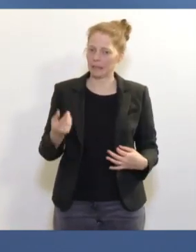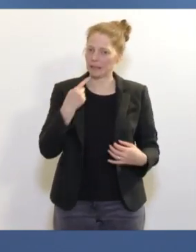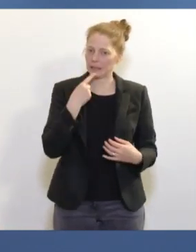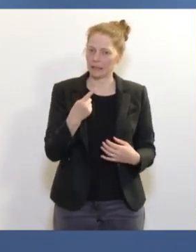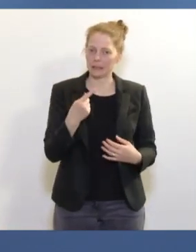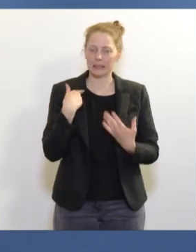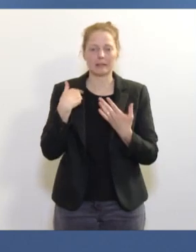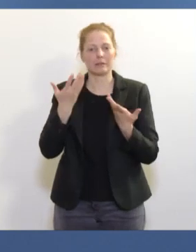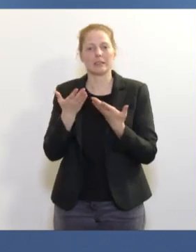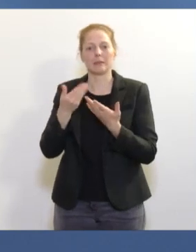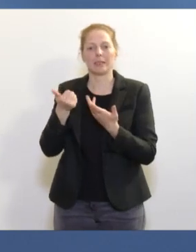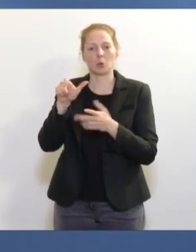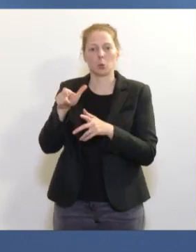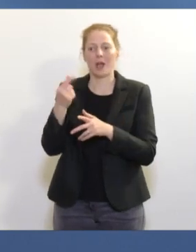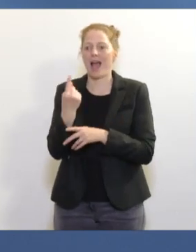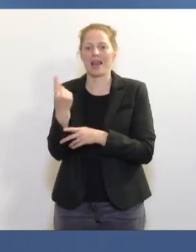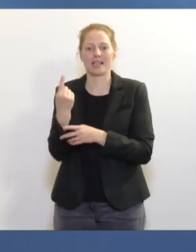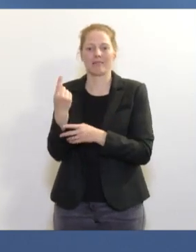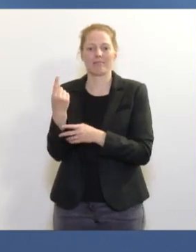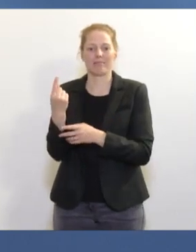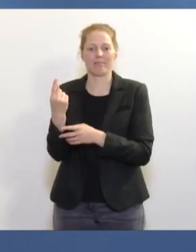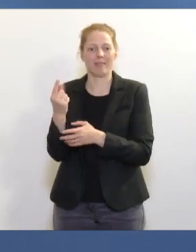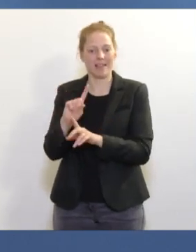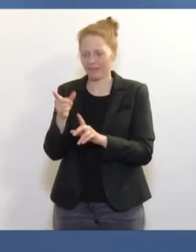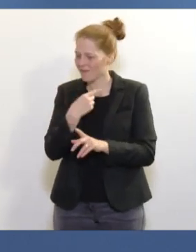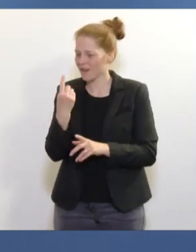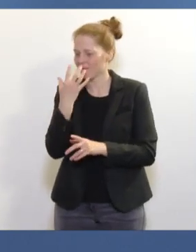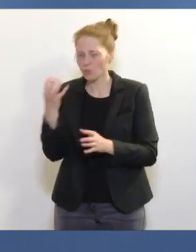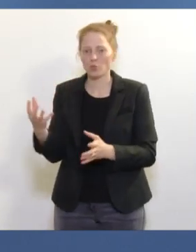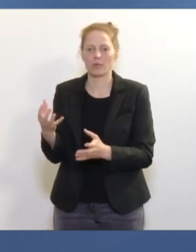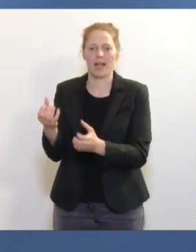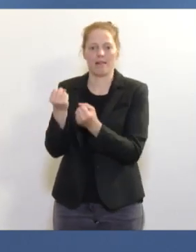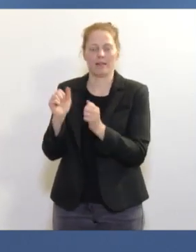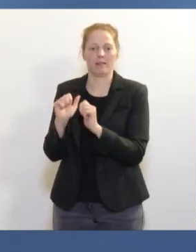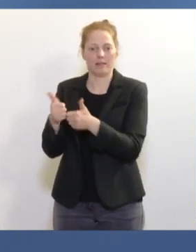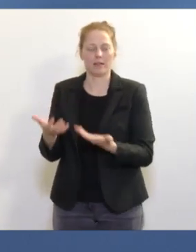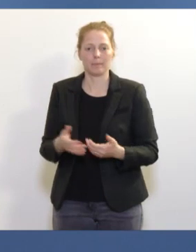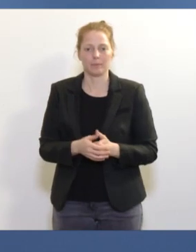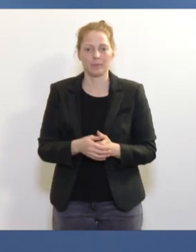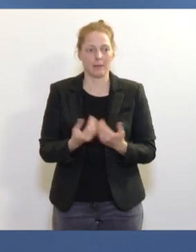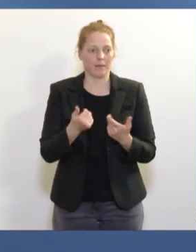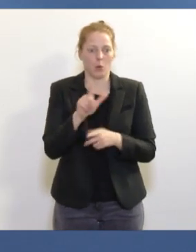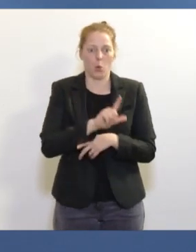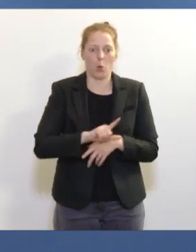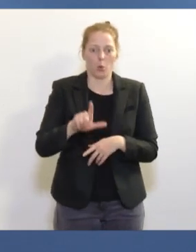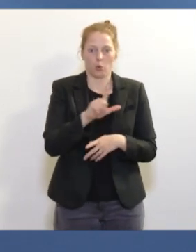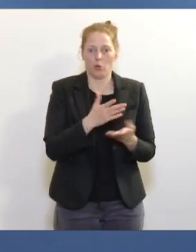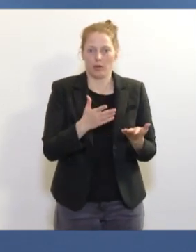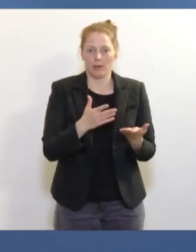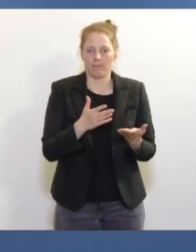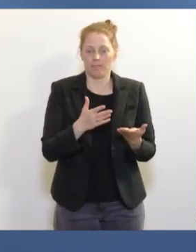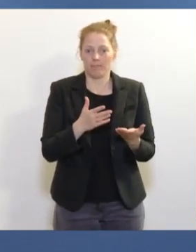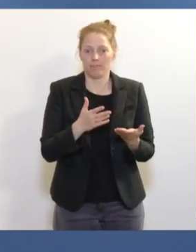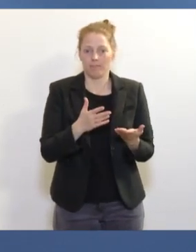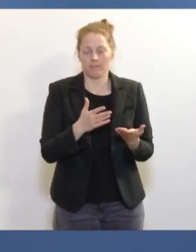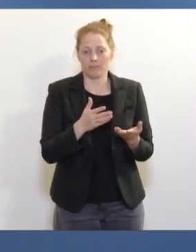wir lassen keinen am Reden stehen. Wir müssen aber wissen, dass wir an einem Rand leben, dass von der Rind die Engleute